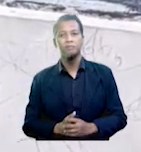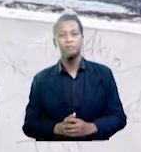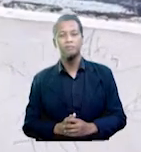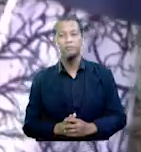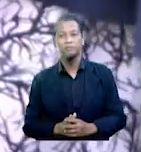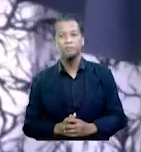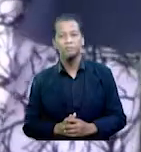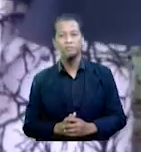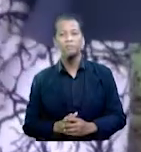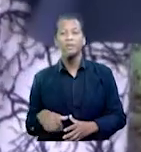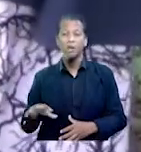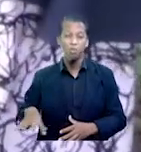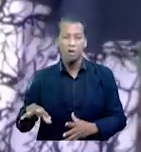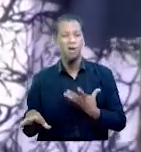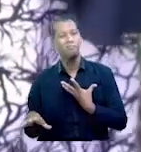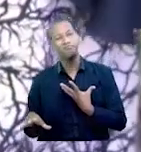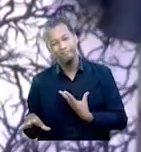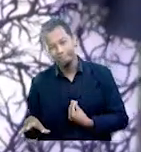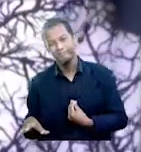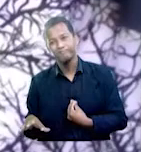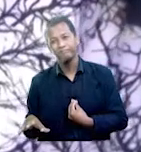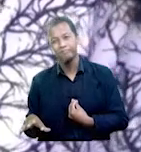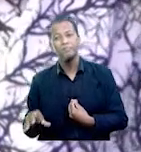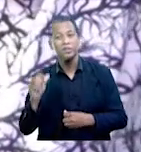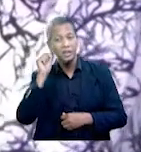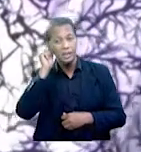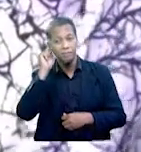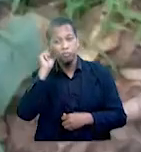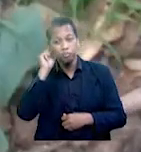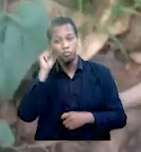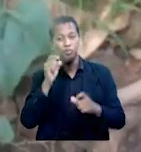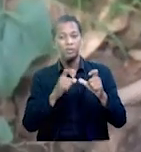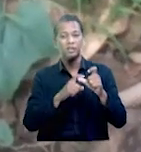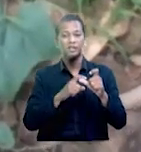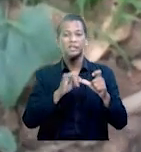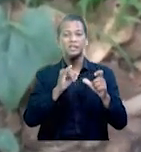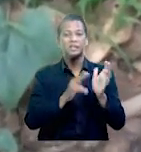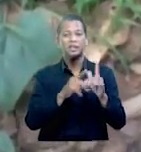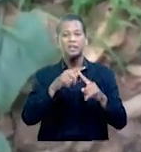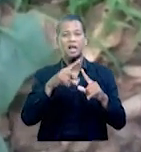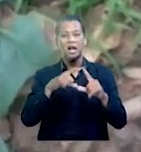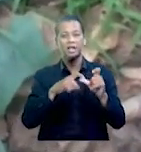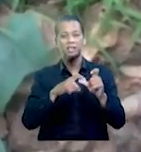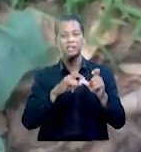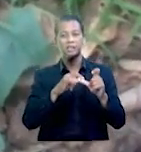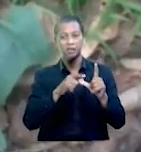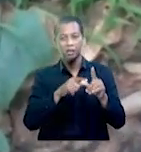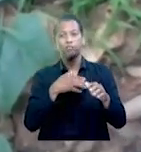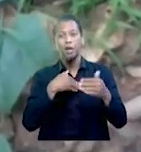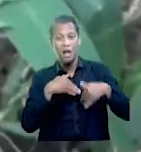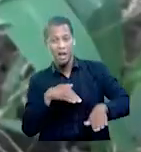Duka mendalam masih tergambar jelas di wajah Siti Aisyah, orang tua Ziyad, bayi yang meninggal dunia akibat gagal ginjal akut.